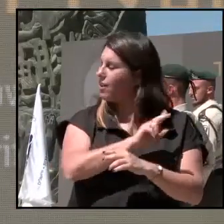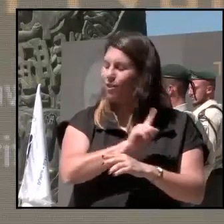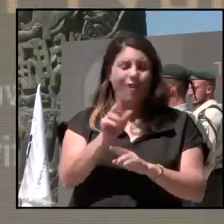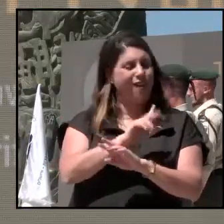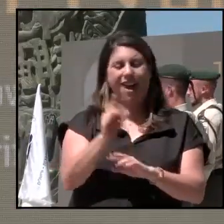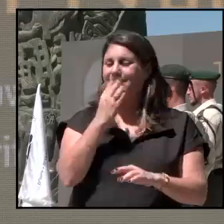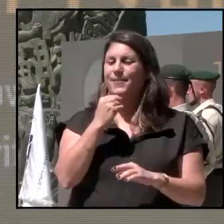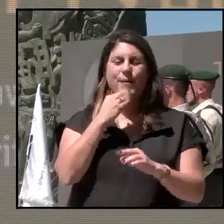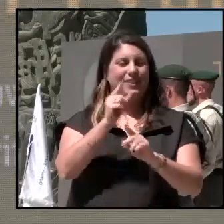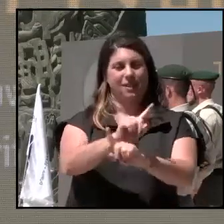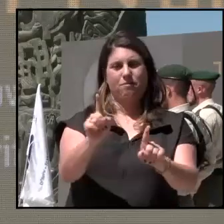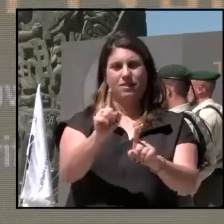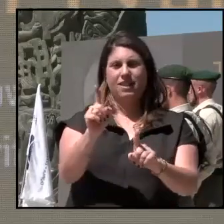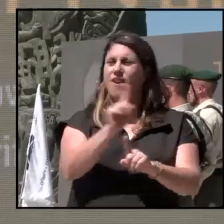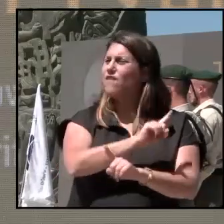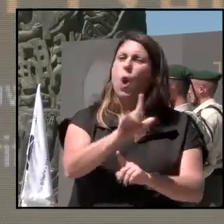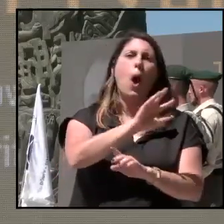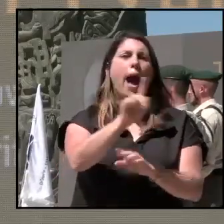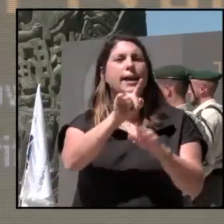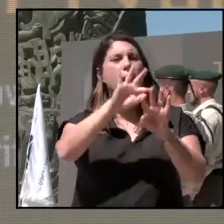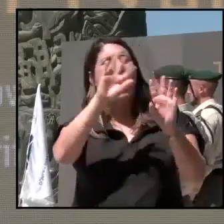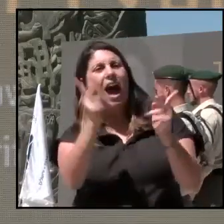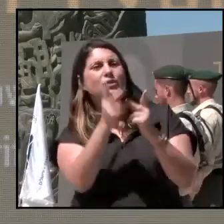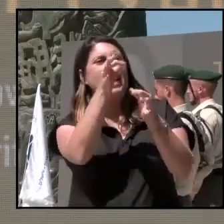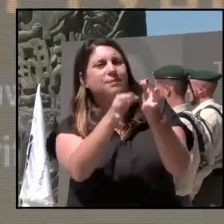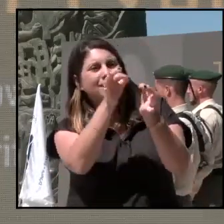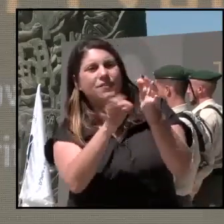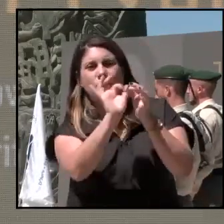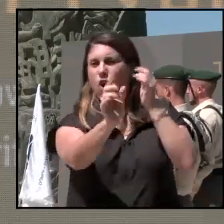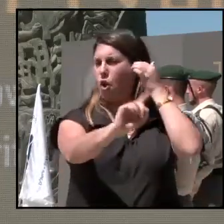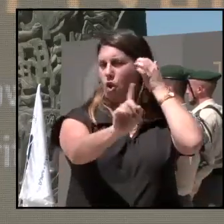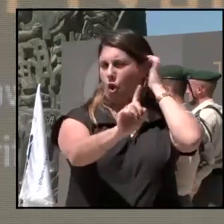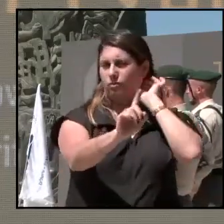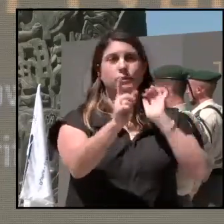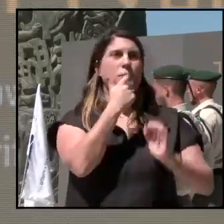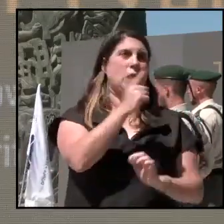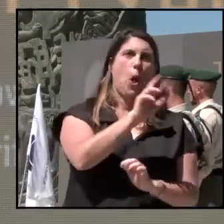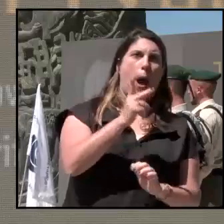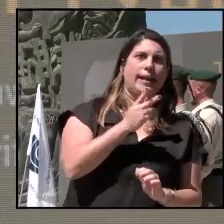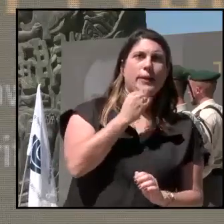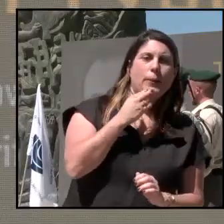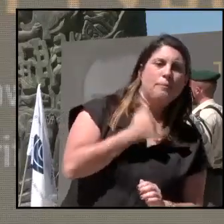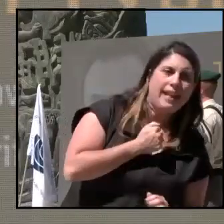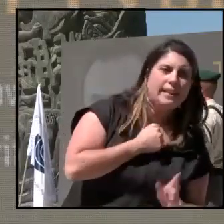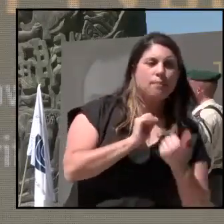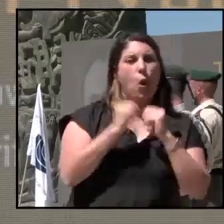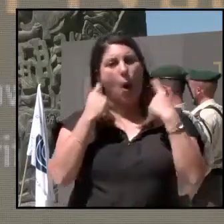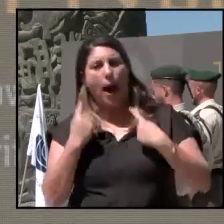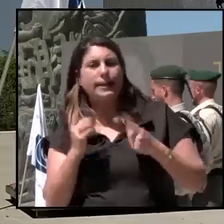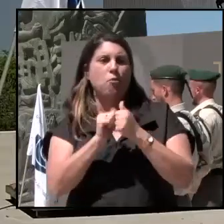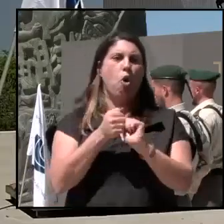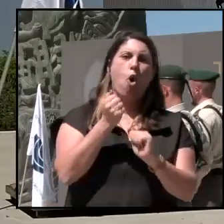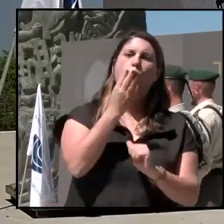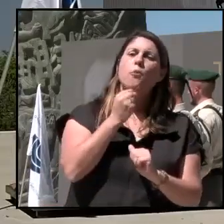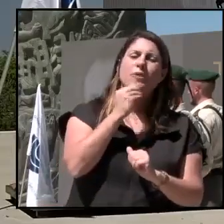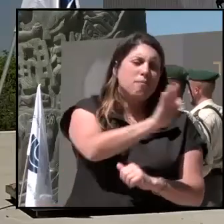יהודים. ושלא הציל אך ורק מהקבוצה הספציפית שלו, קרי יהודים דתיים או חרדים, יהודים מאזור גיאוגרפי שמשם